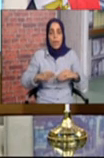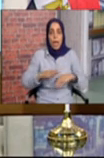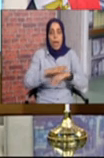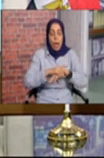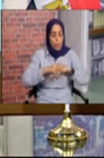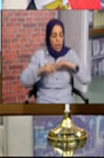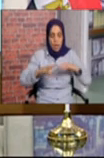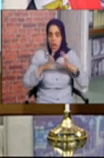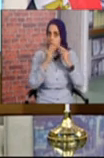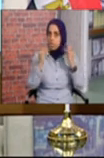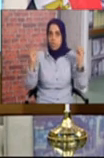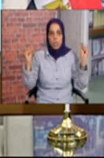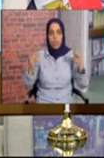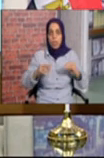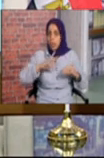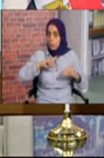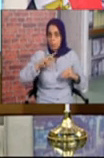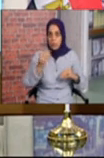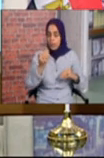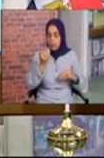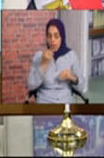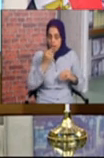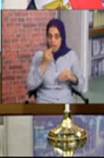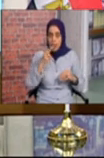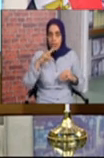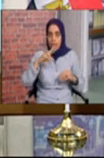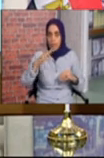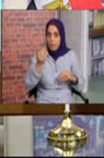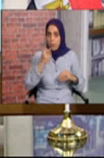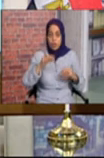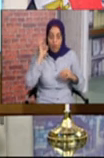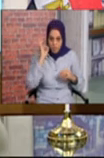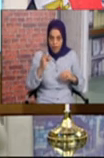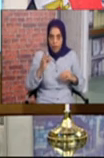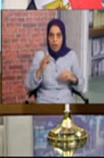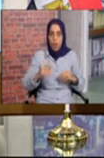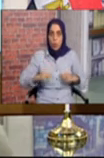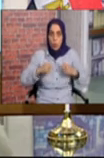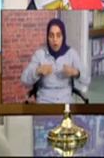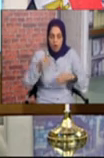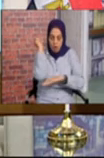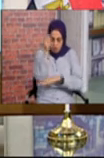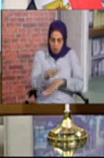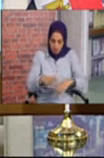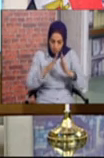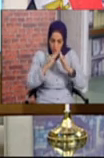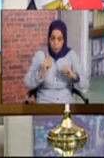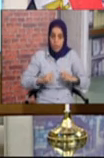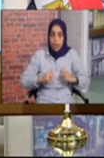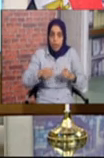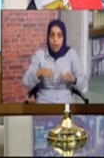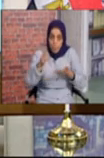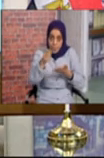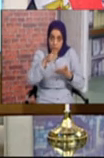عملي، ما بيتكلمش، بيعمل عمل فعلي وهو على أرض الواقع. إنك